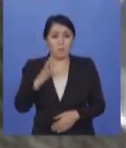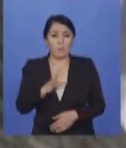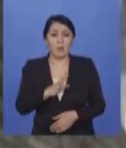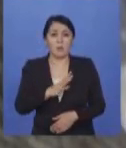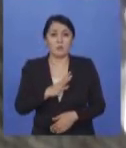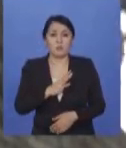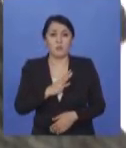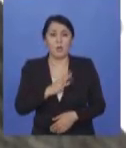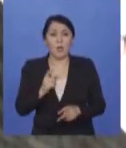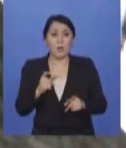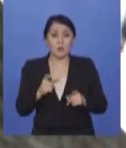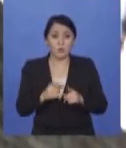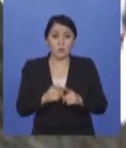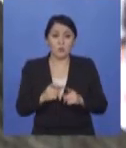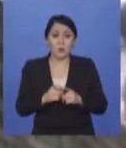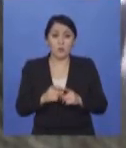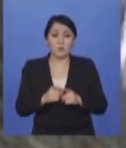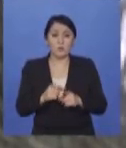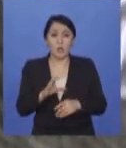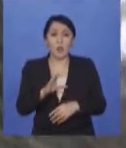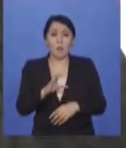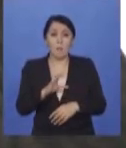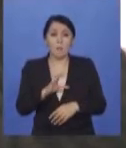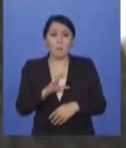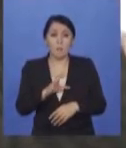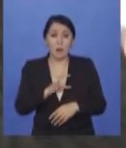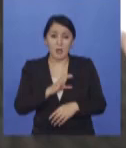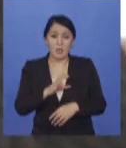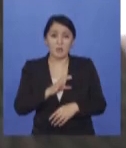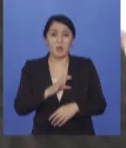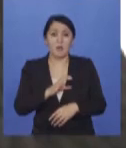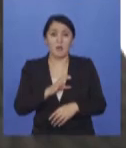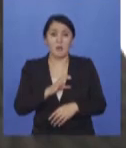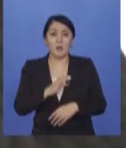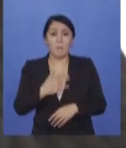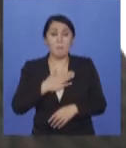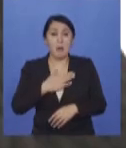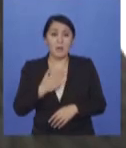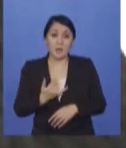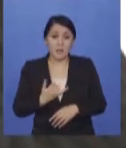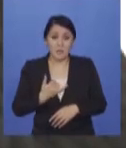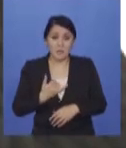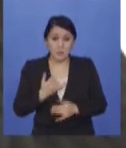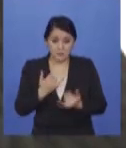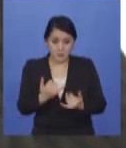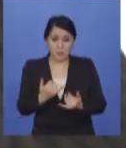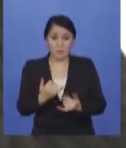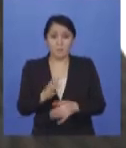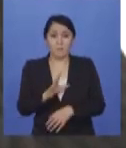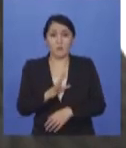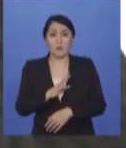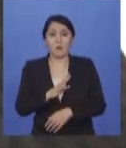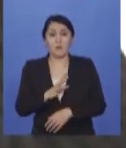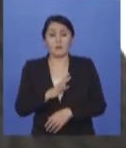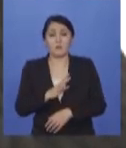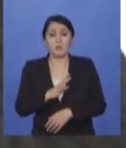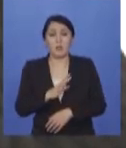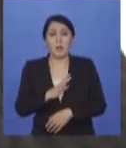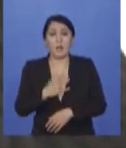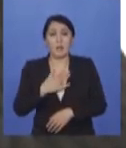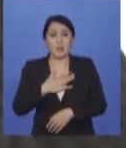сөз сөйлеміз, сөзі байыпты, сонда маған сіз деп сөйлейді, депті, мен